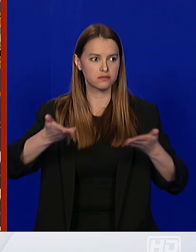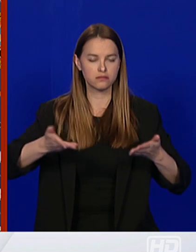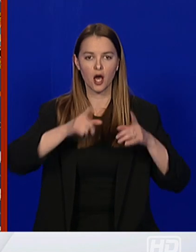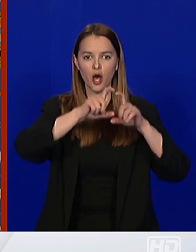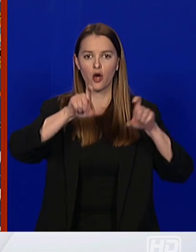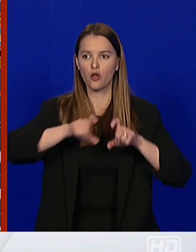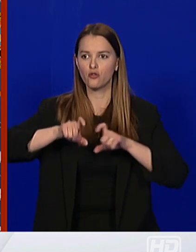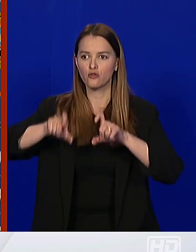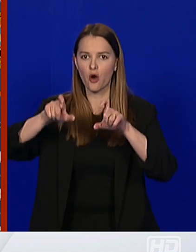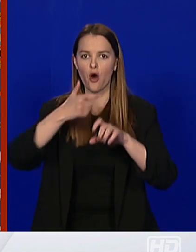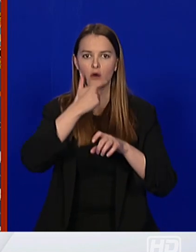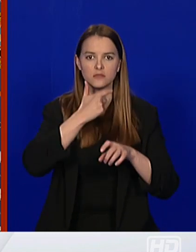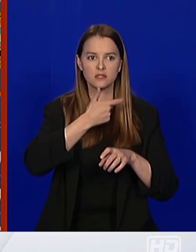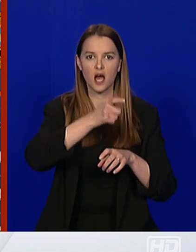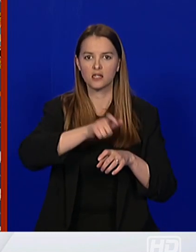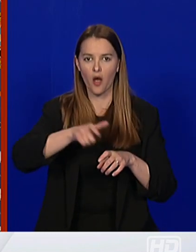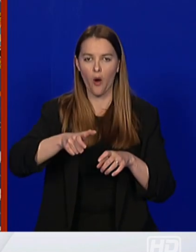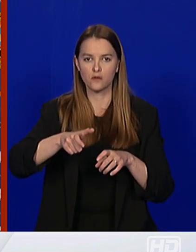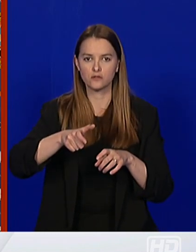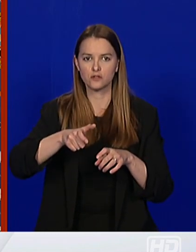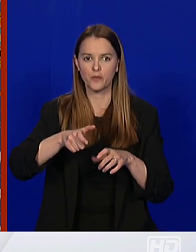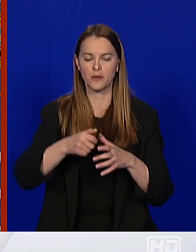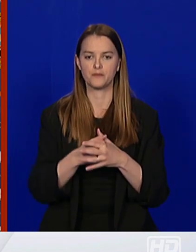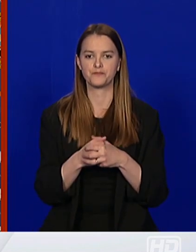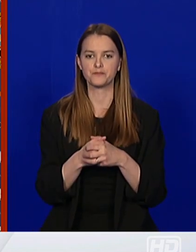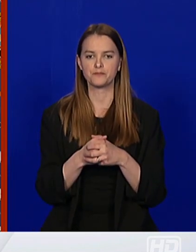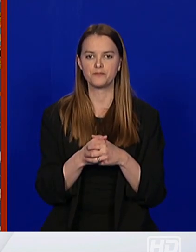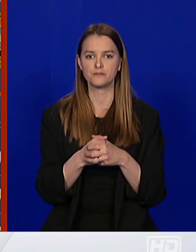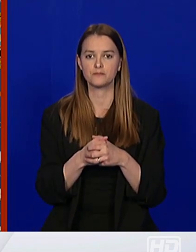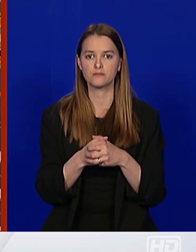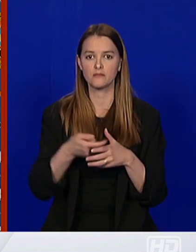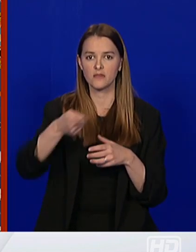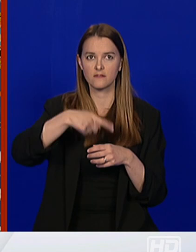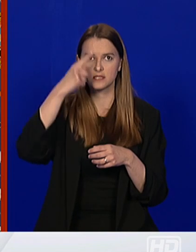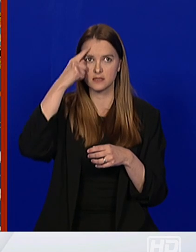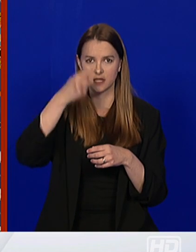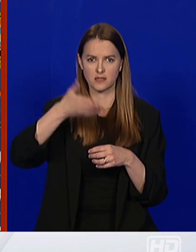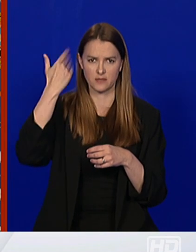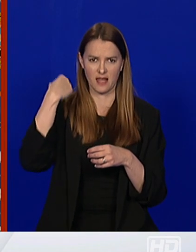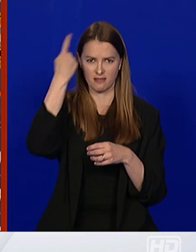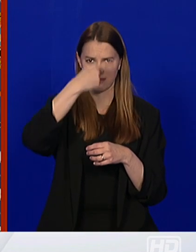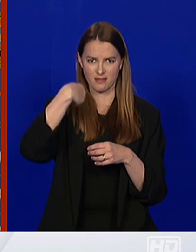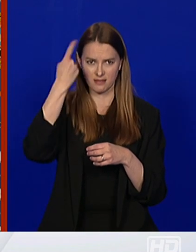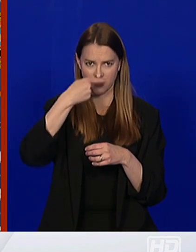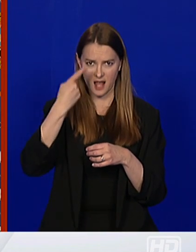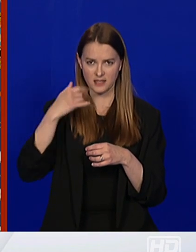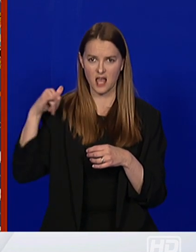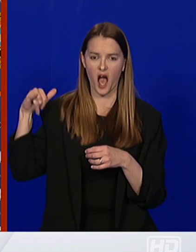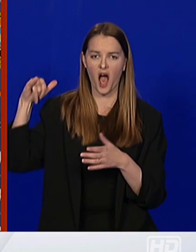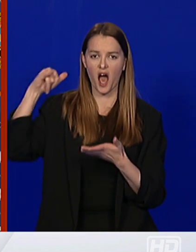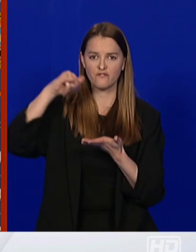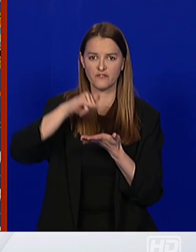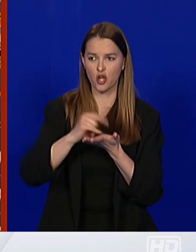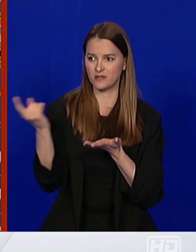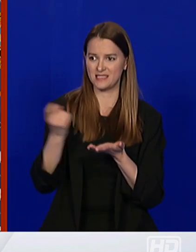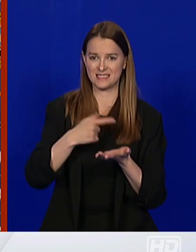očekivalo da će biti proboja ili gdje se proboji dogodili. Kao što znadete, u nedjelju je došao avion iz